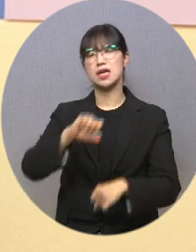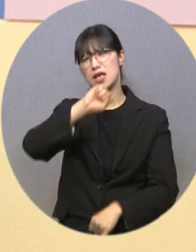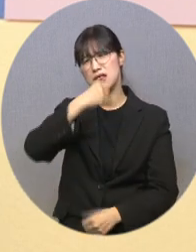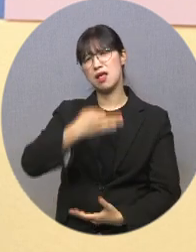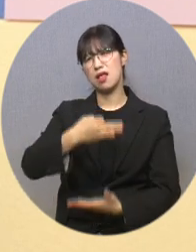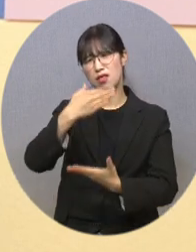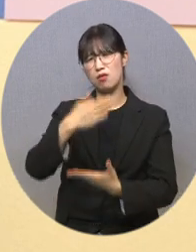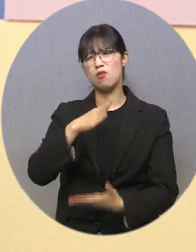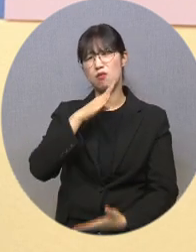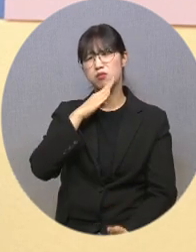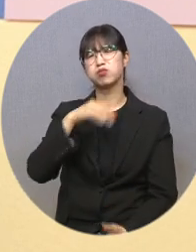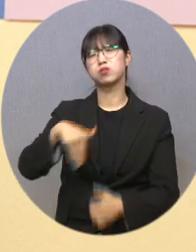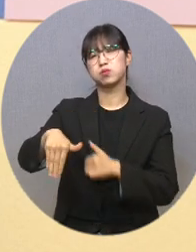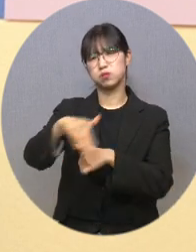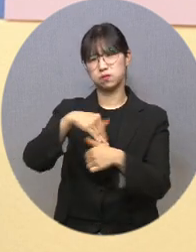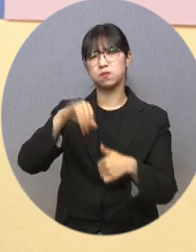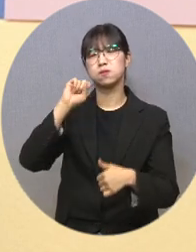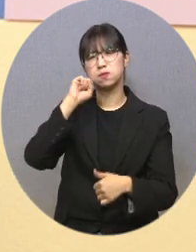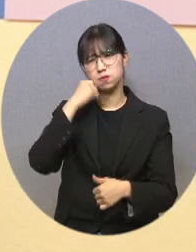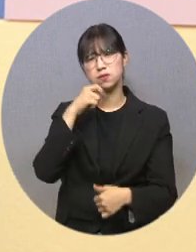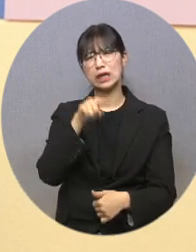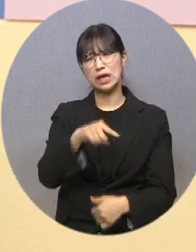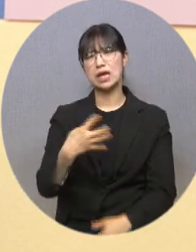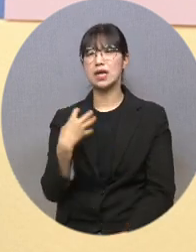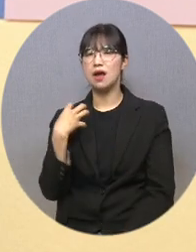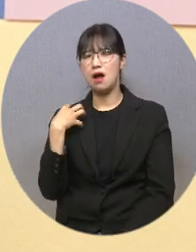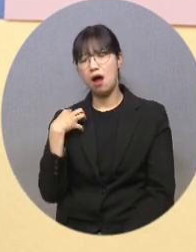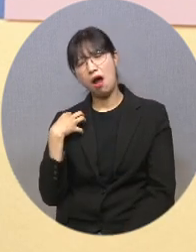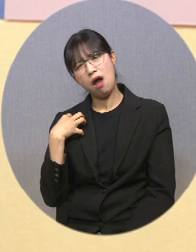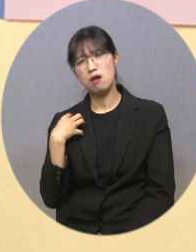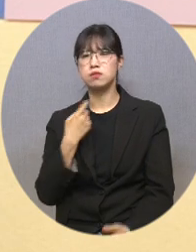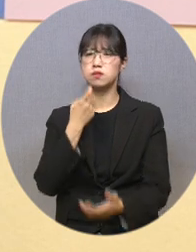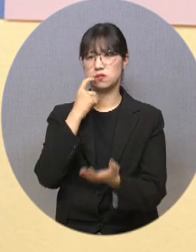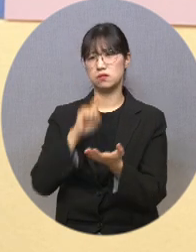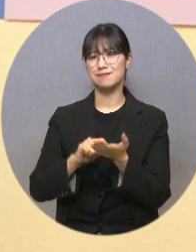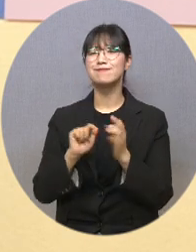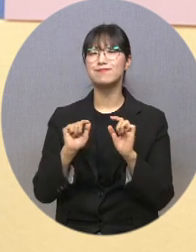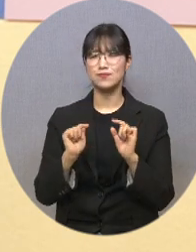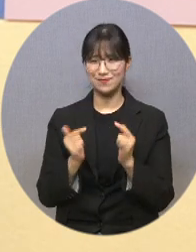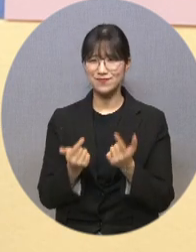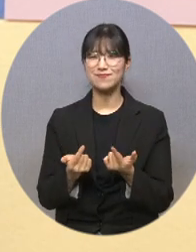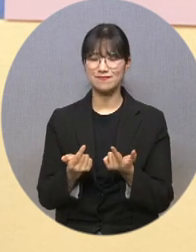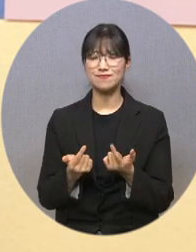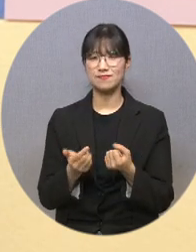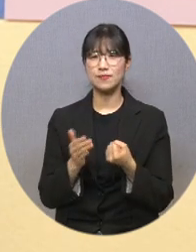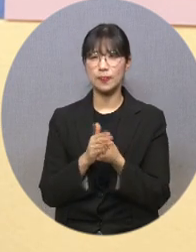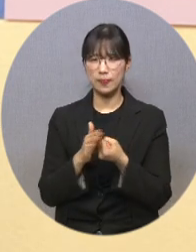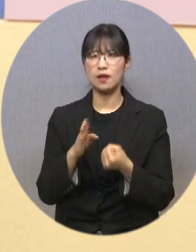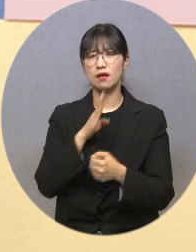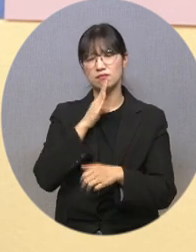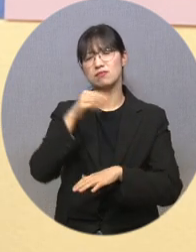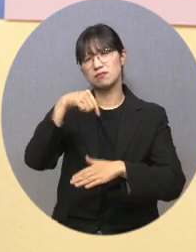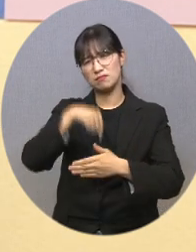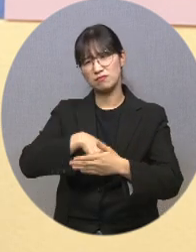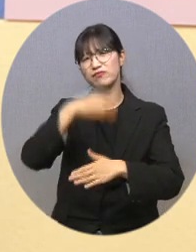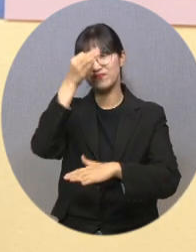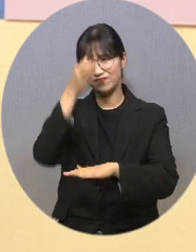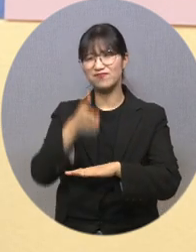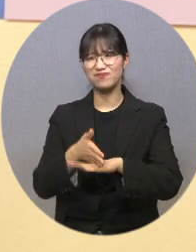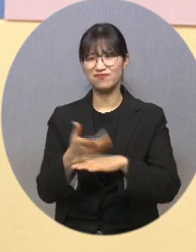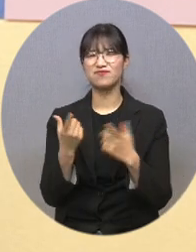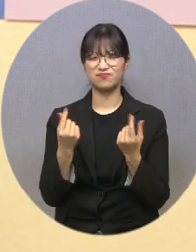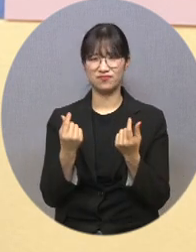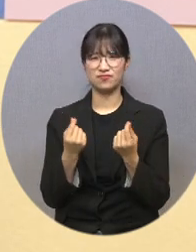때문에 그것을 좀 감당해내기가 그렇게 쉽지 않은 부분들이 있어서 굉장히 죄송스럽고 좀 그렇습니다.